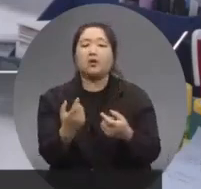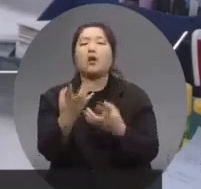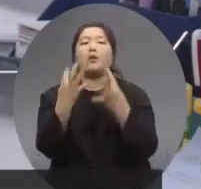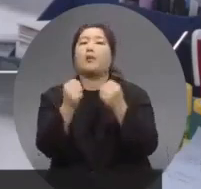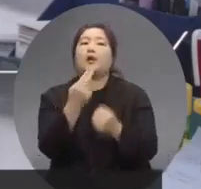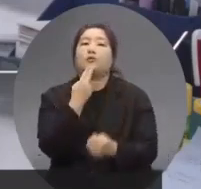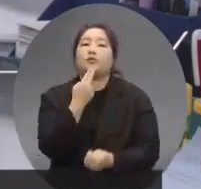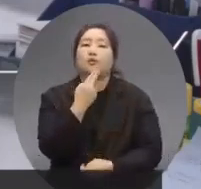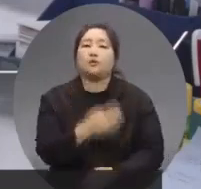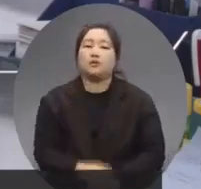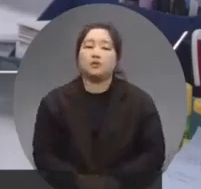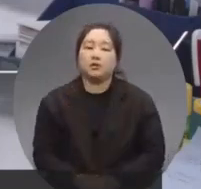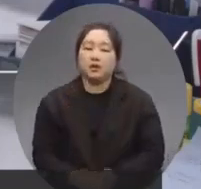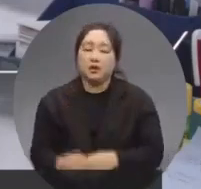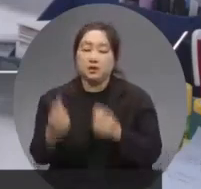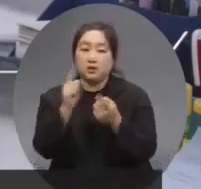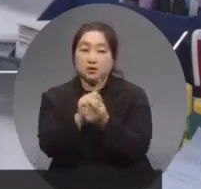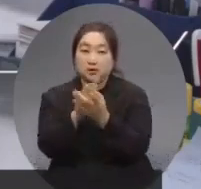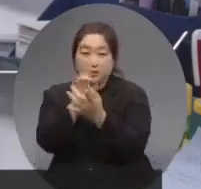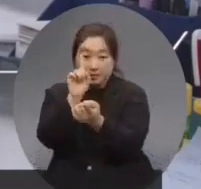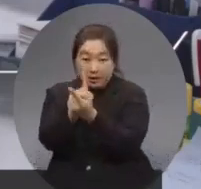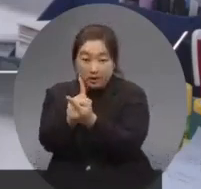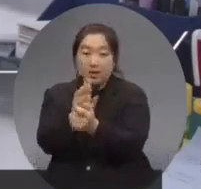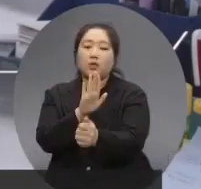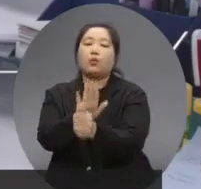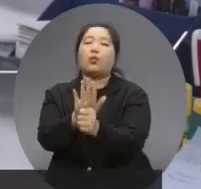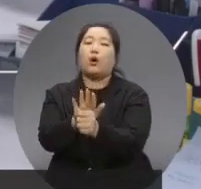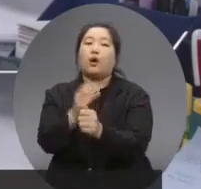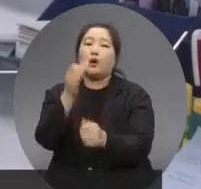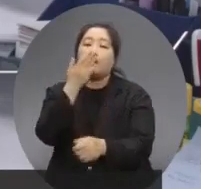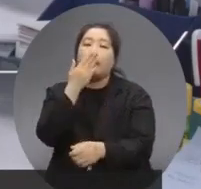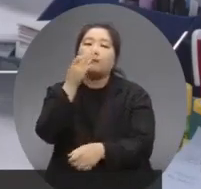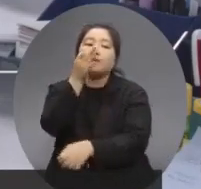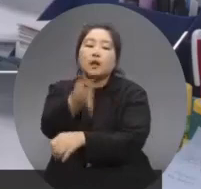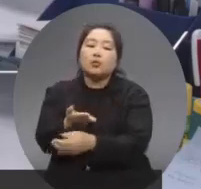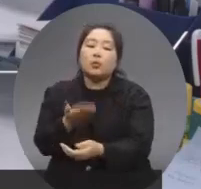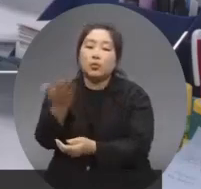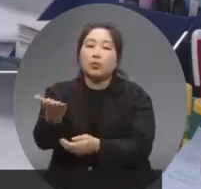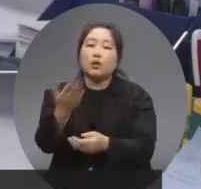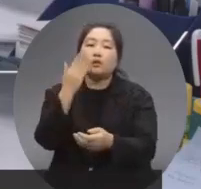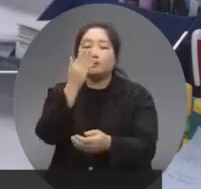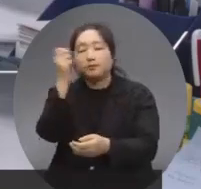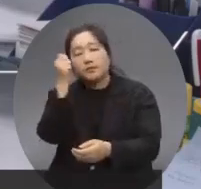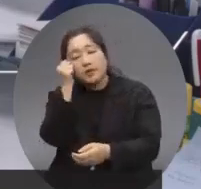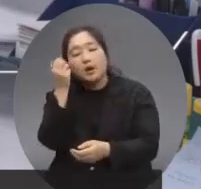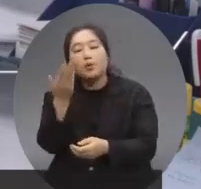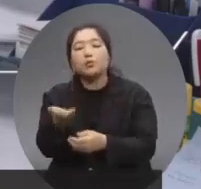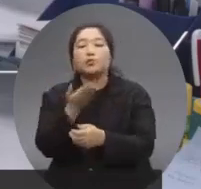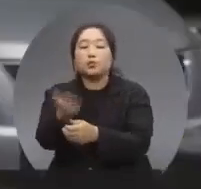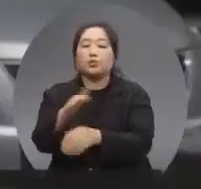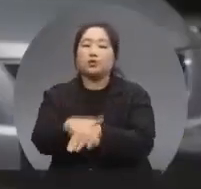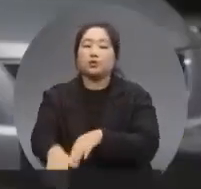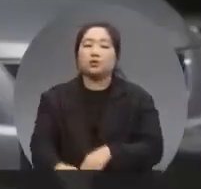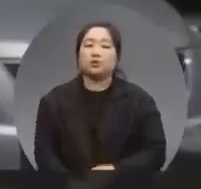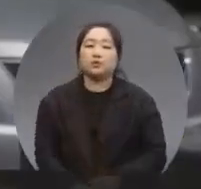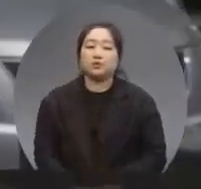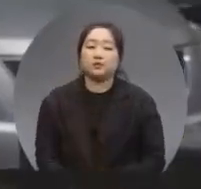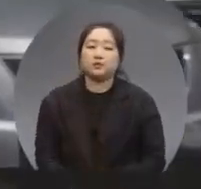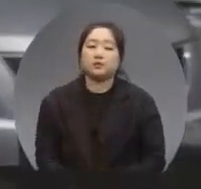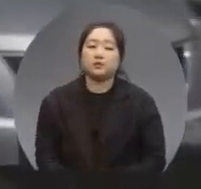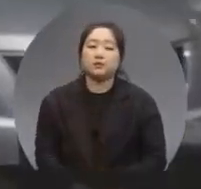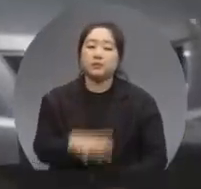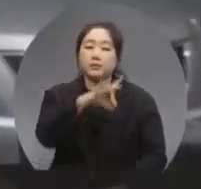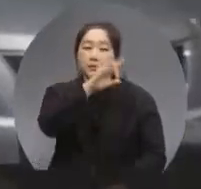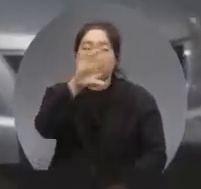많이 없고요. 대면으로 만나면 뭐 도와주겠다, 식사 뭐 사주겠다, 숙식 제공하겠다 이런 식으로.